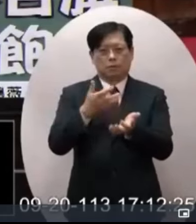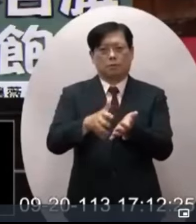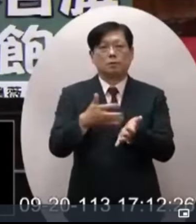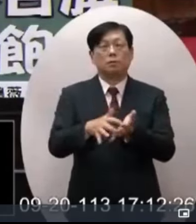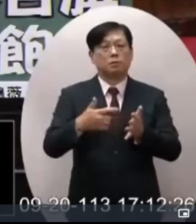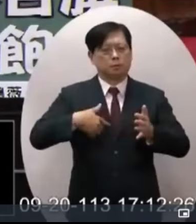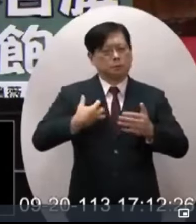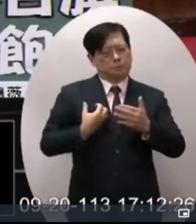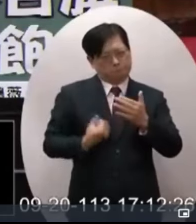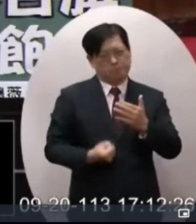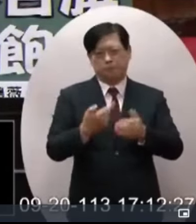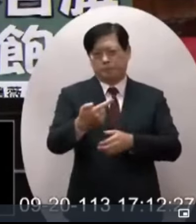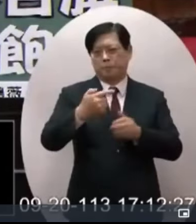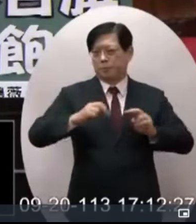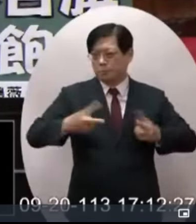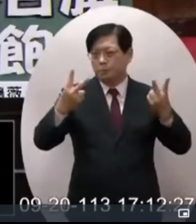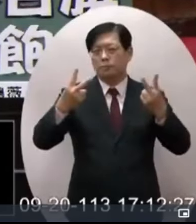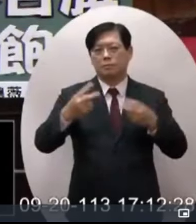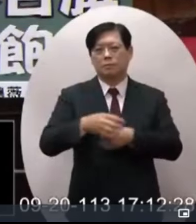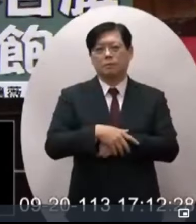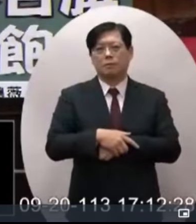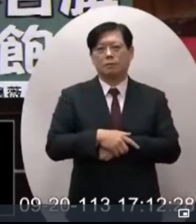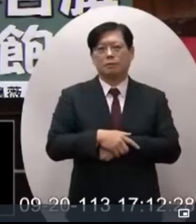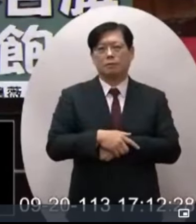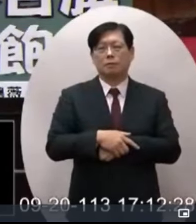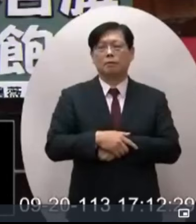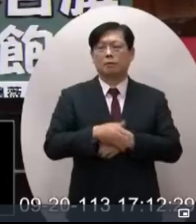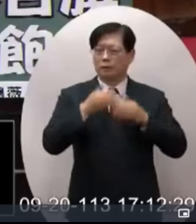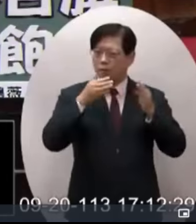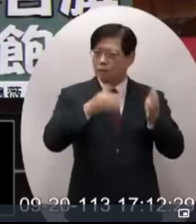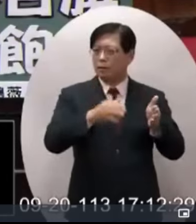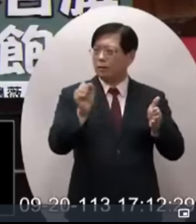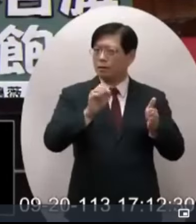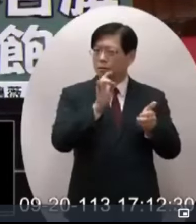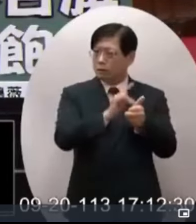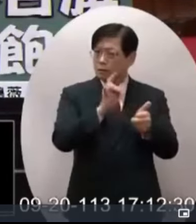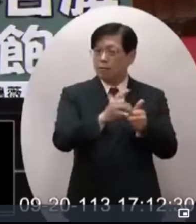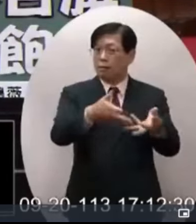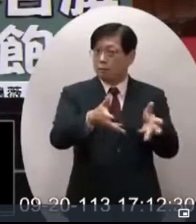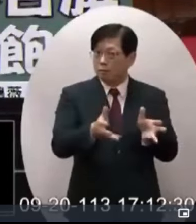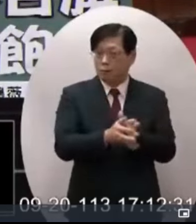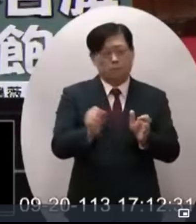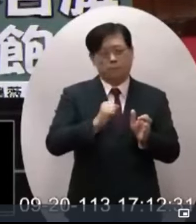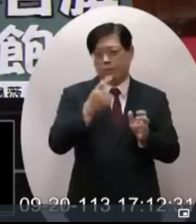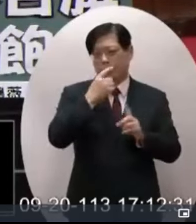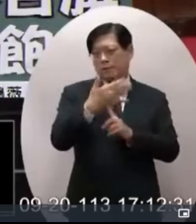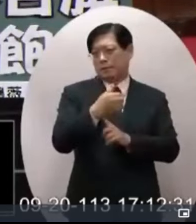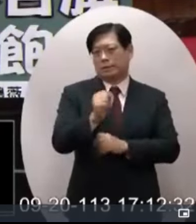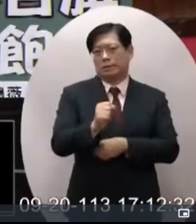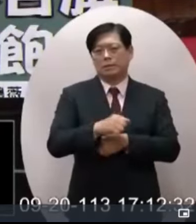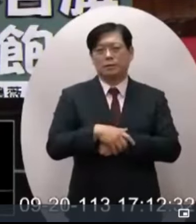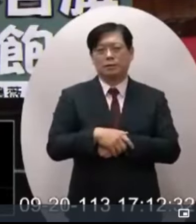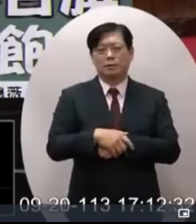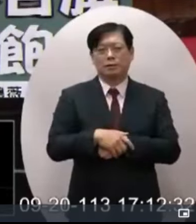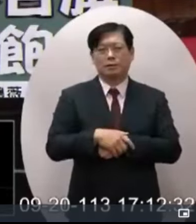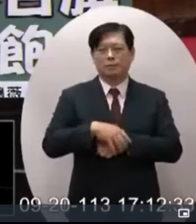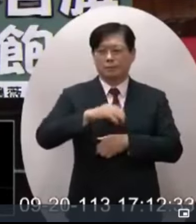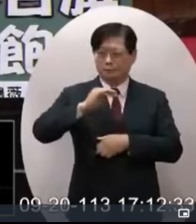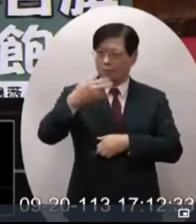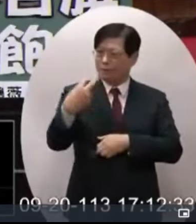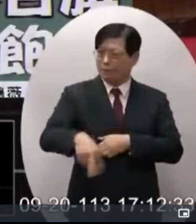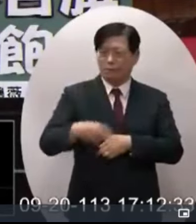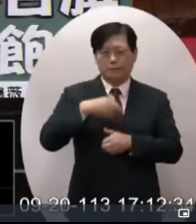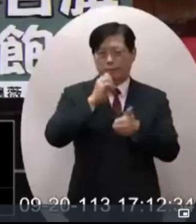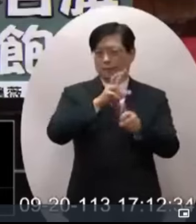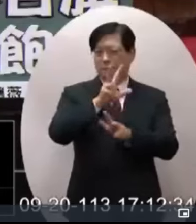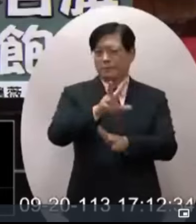们痛下决心，一定要就是不能对诈骗集团投降。但是我在这边直